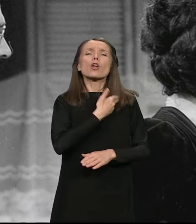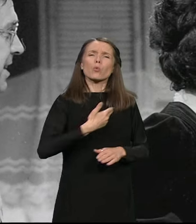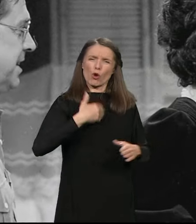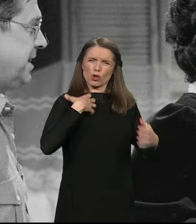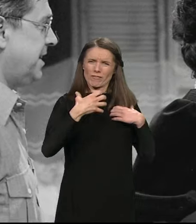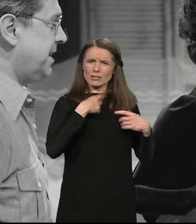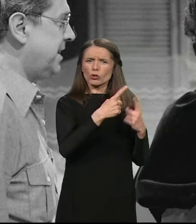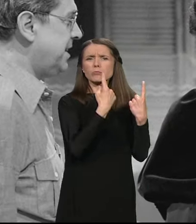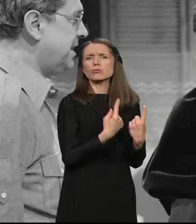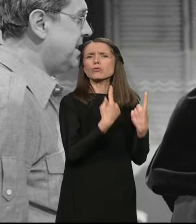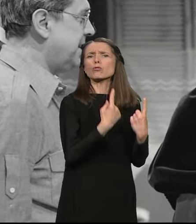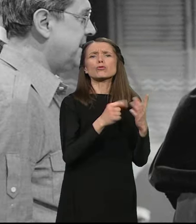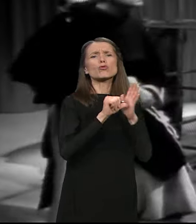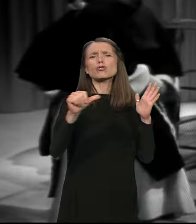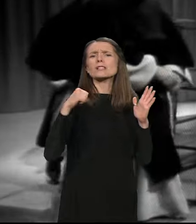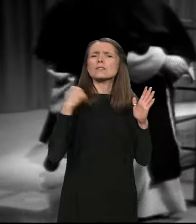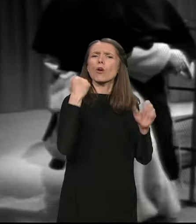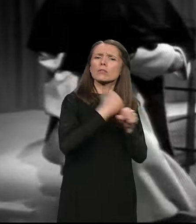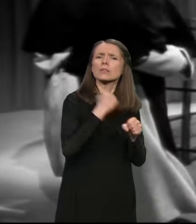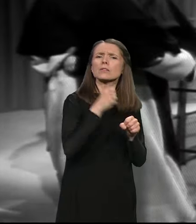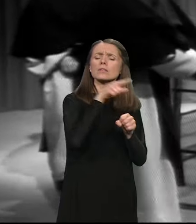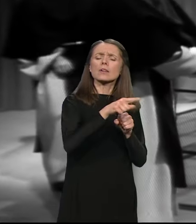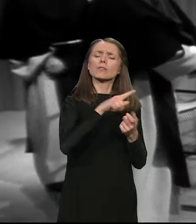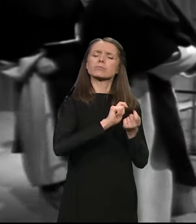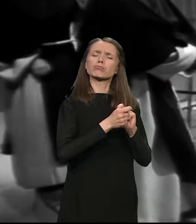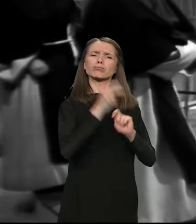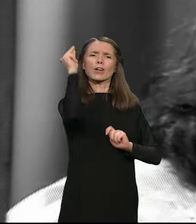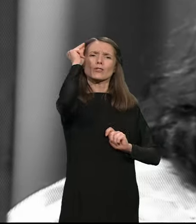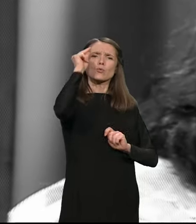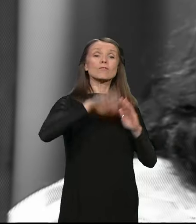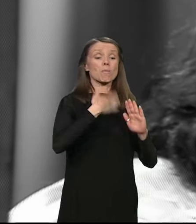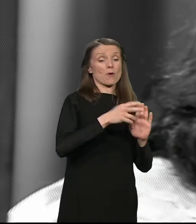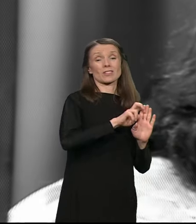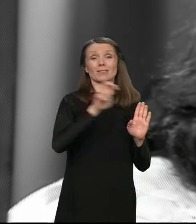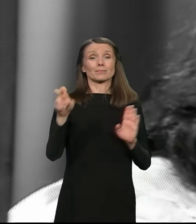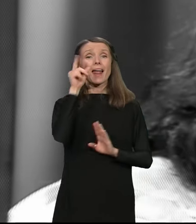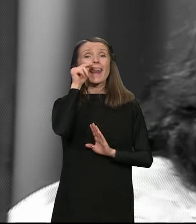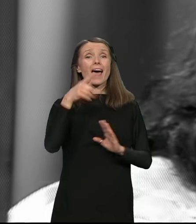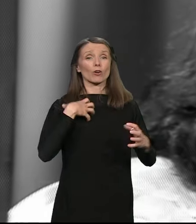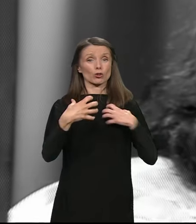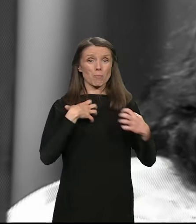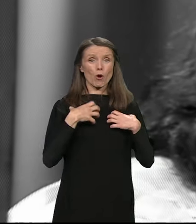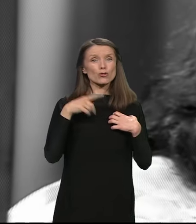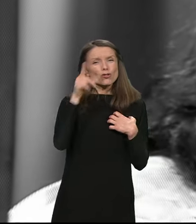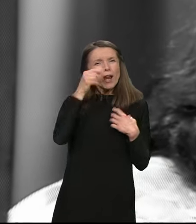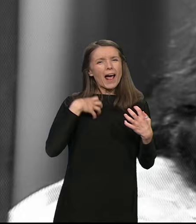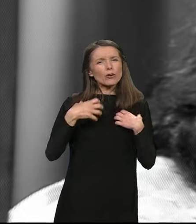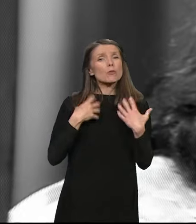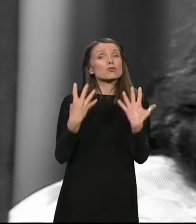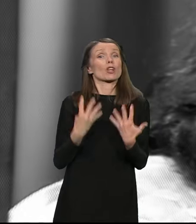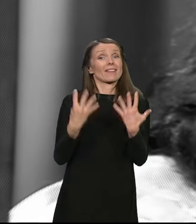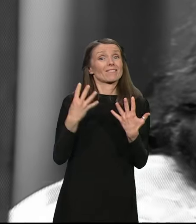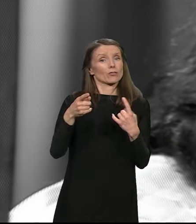i stasala u karakternu glumicu. Potom prelazi u Narodno pozorište. Za 9 godina na toj sceni stvara neke od